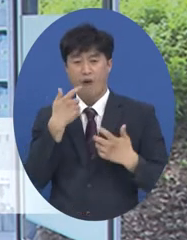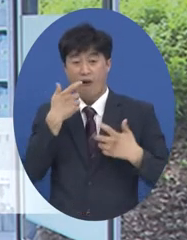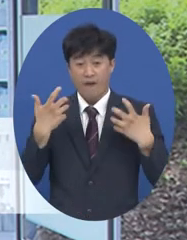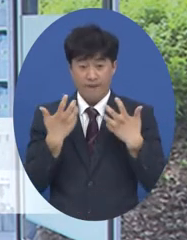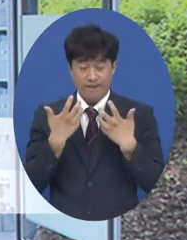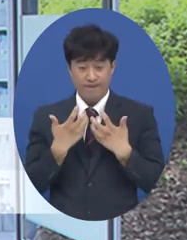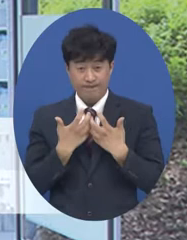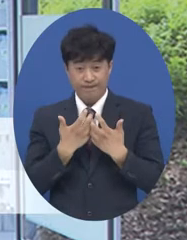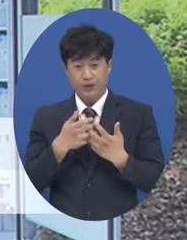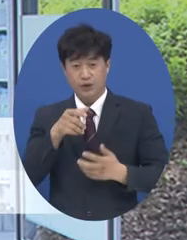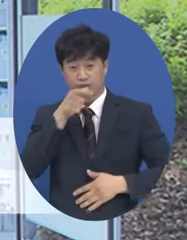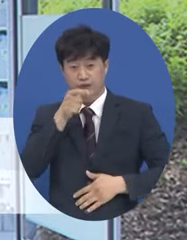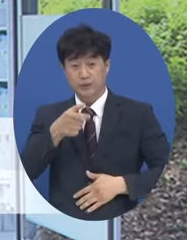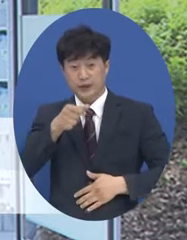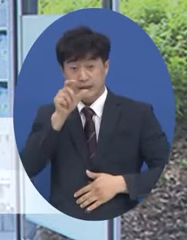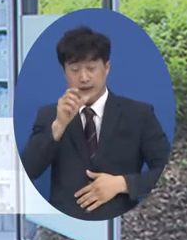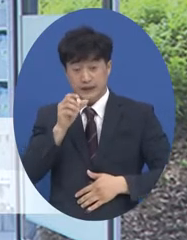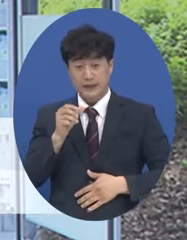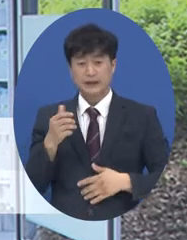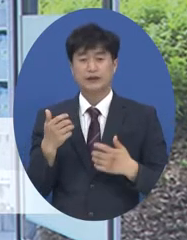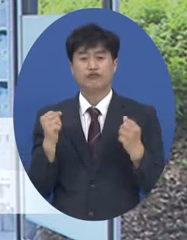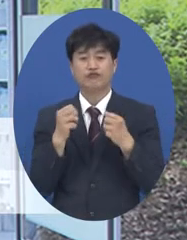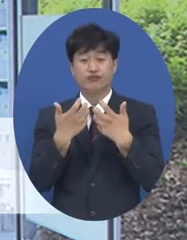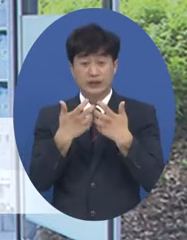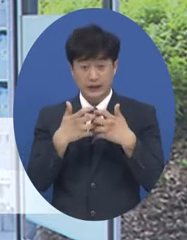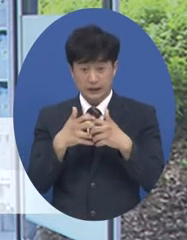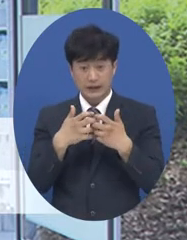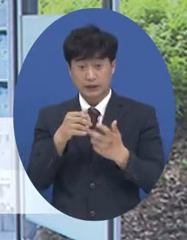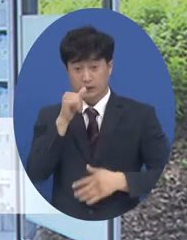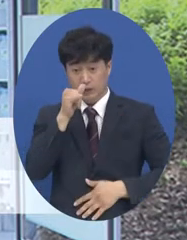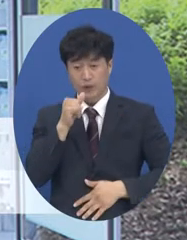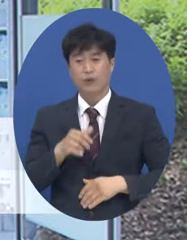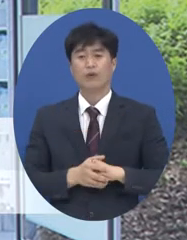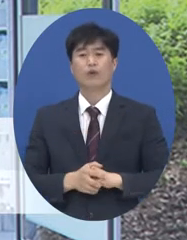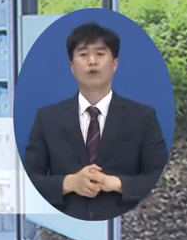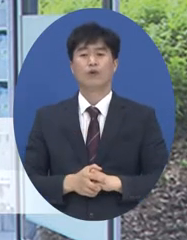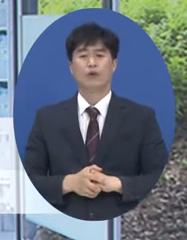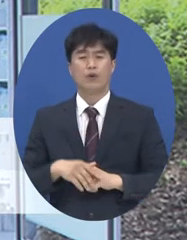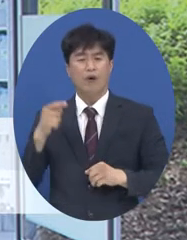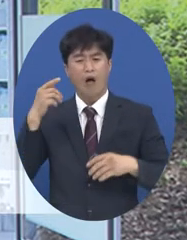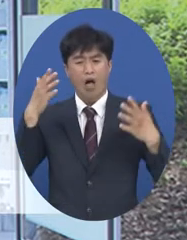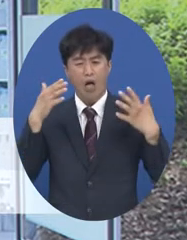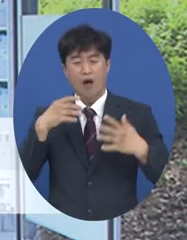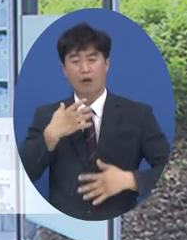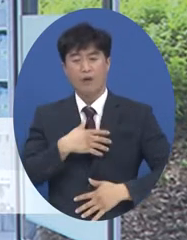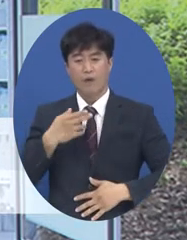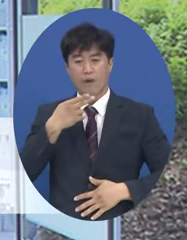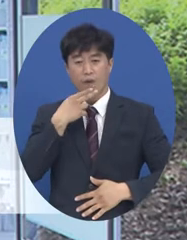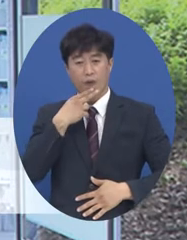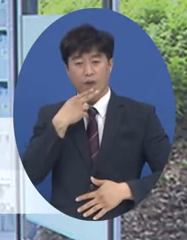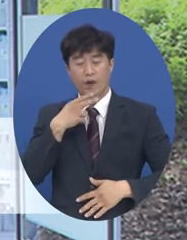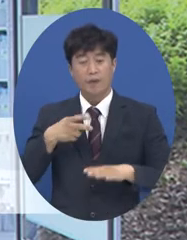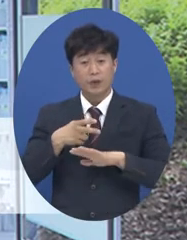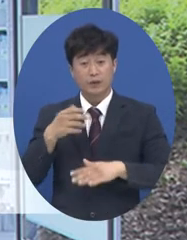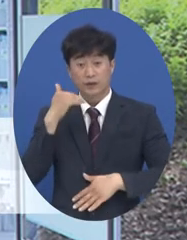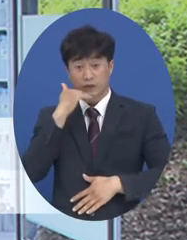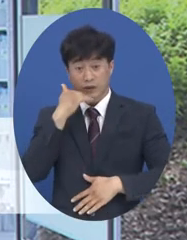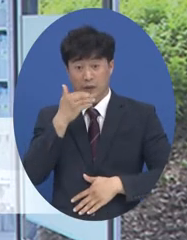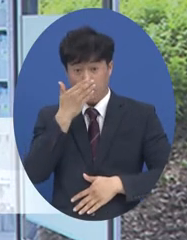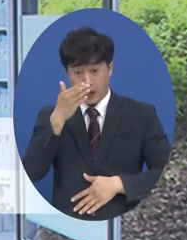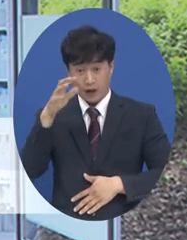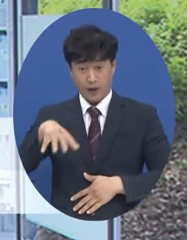얼음물을 마실 수 있는 냉장고가 등장했고 더위 걱정 없이 버스를 기다릴 수 있는 정류장과 양산을 빌려주는 곳도